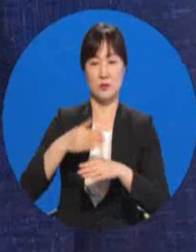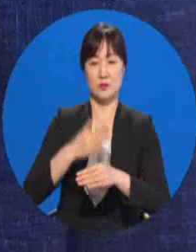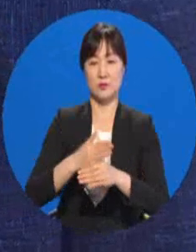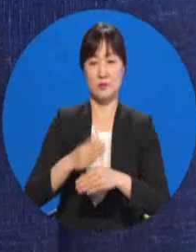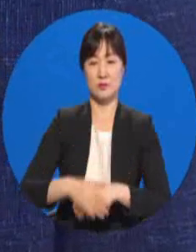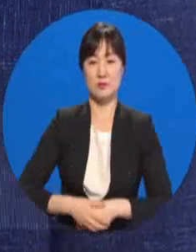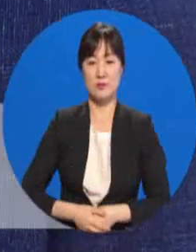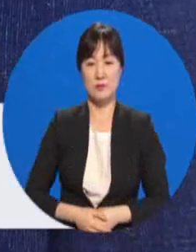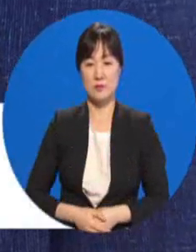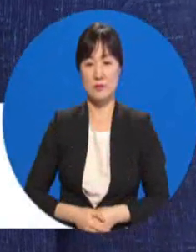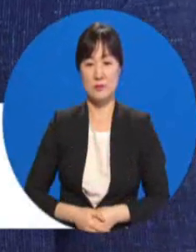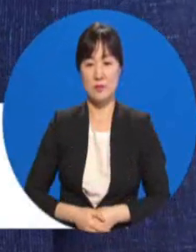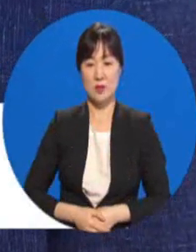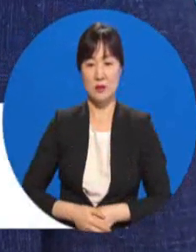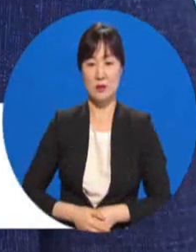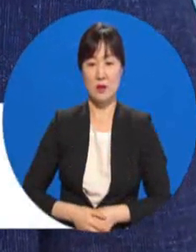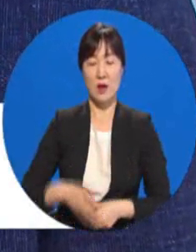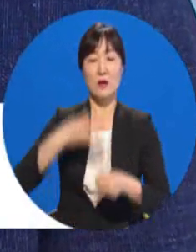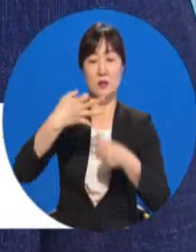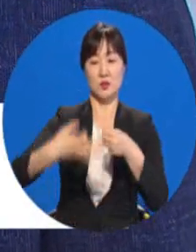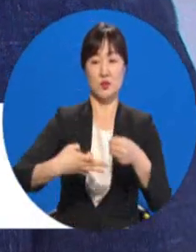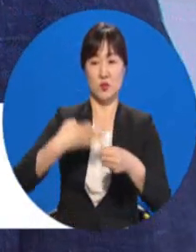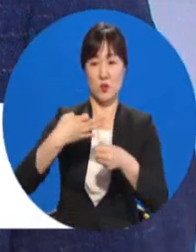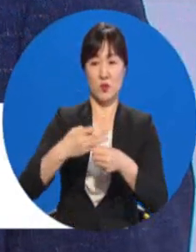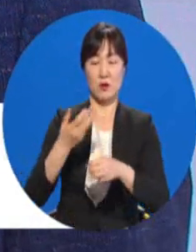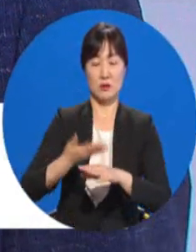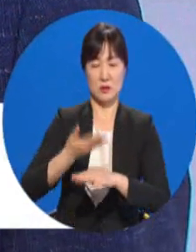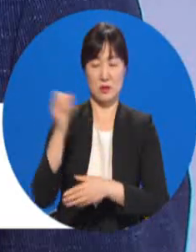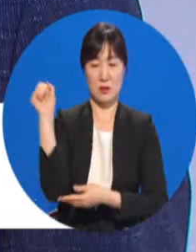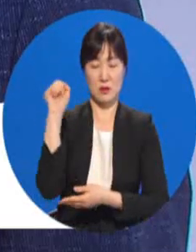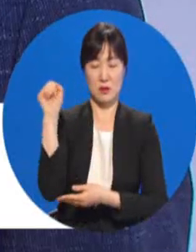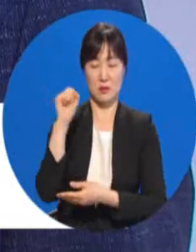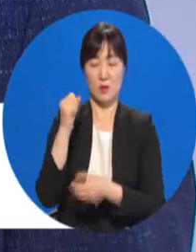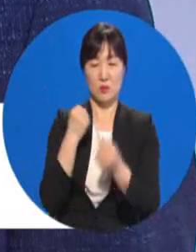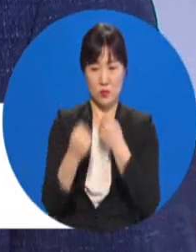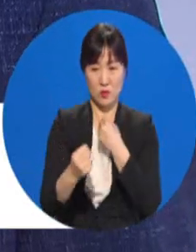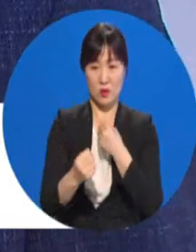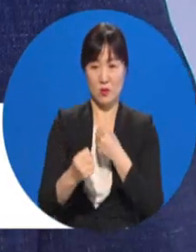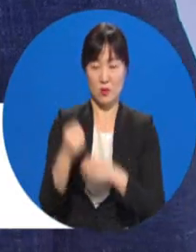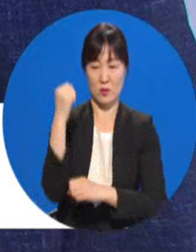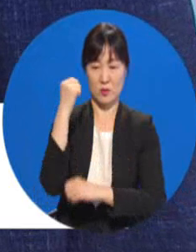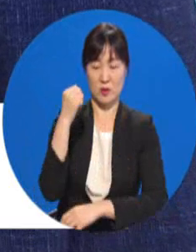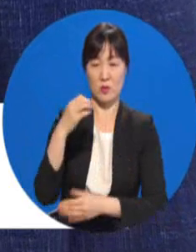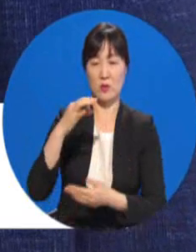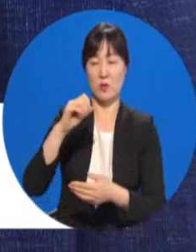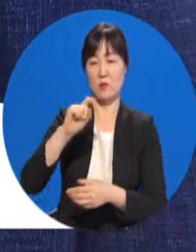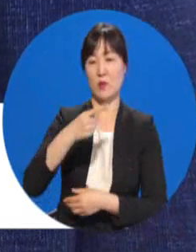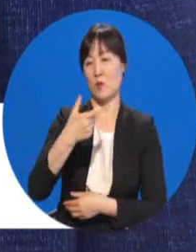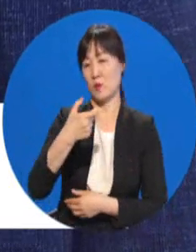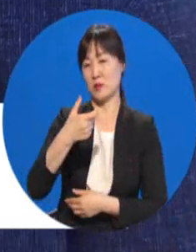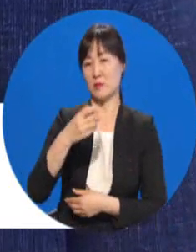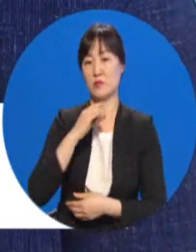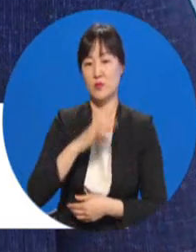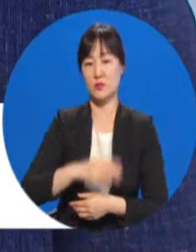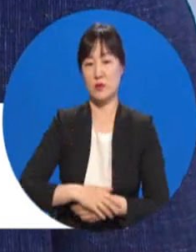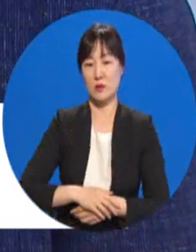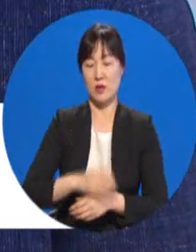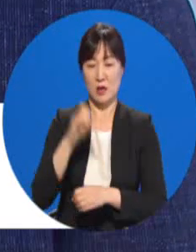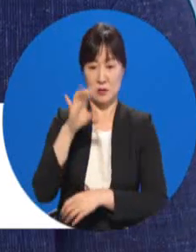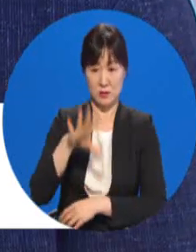지금 우리가 19년 이상 한 사람이 150만 원. 또 초봉은 100만 원